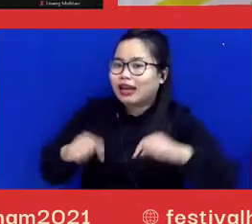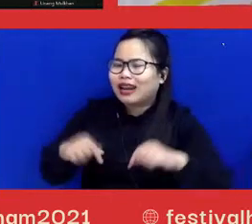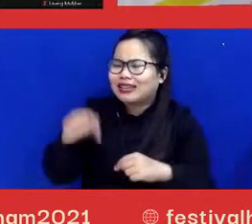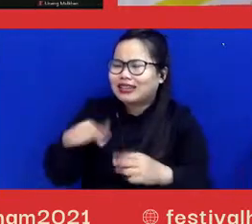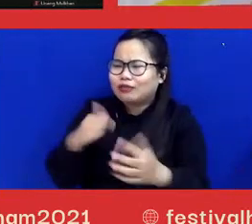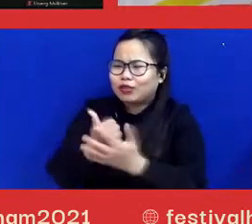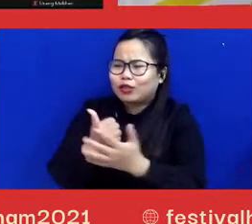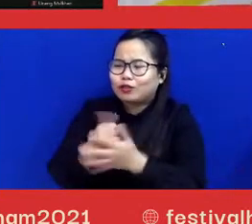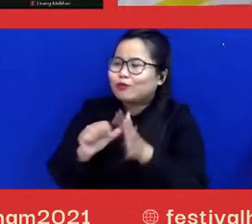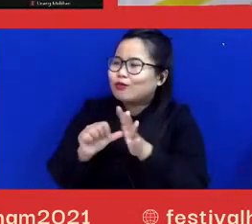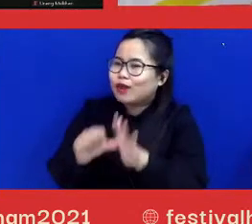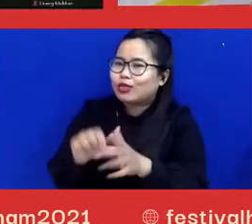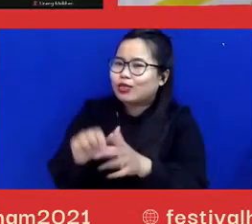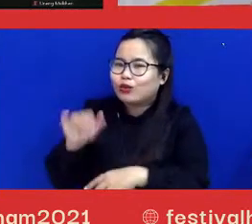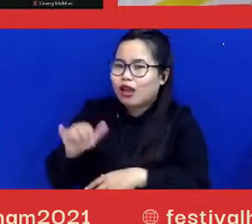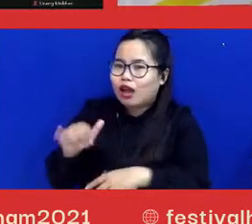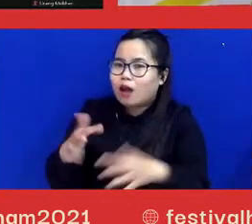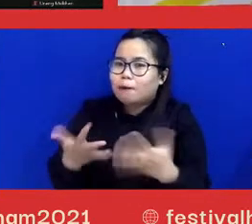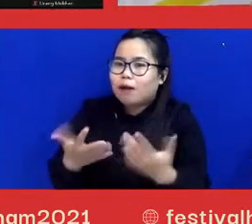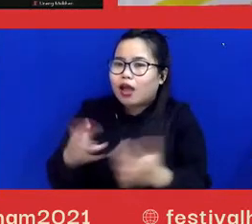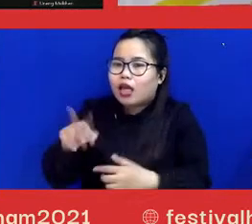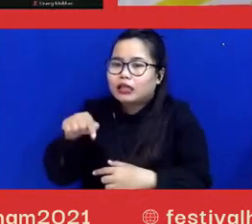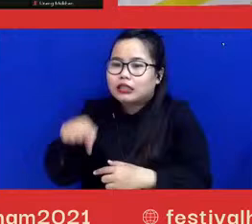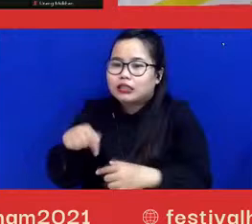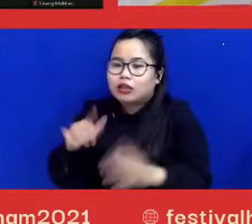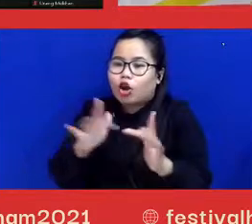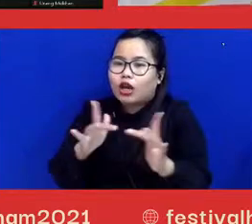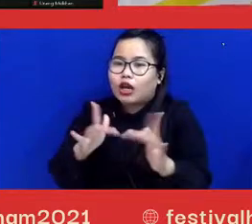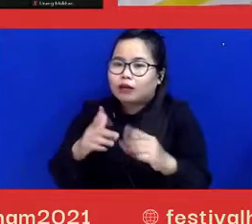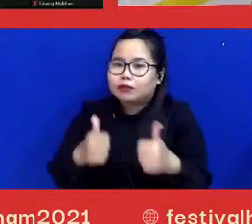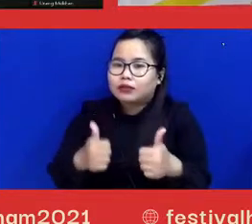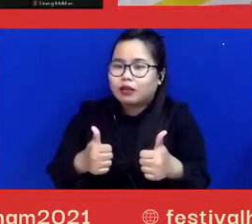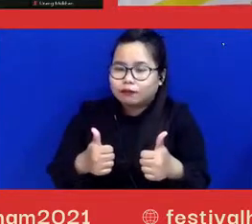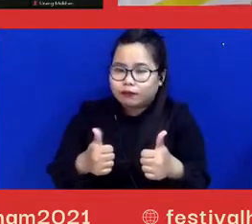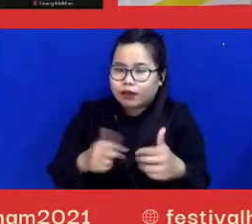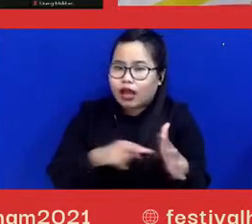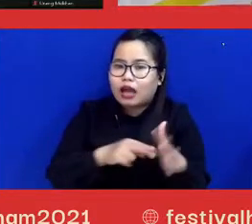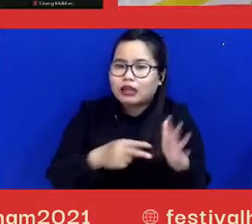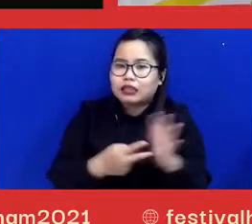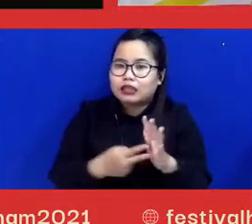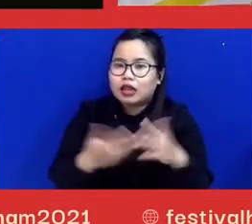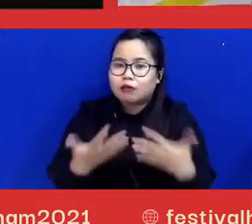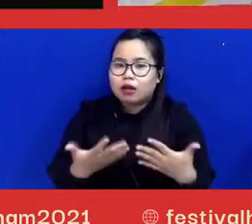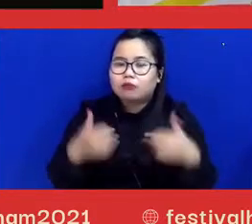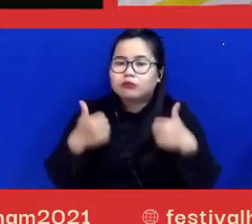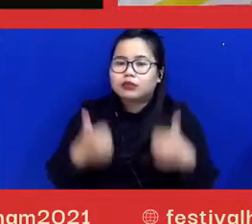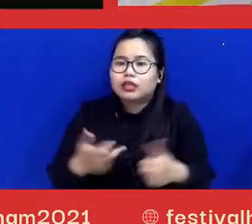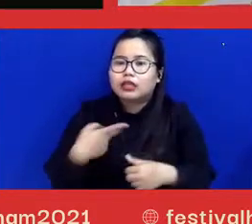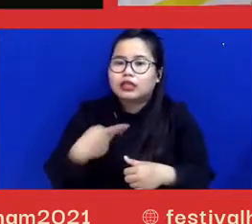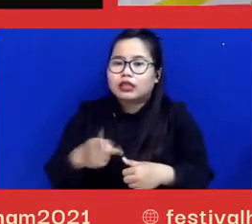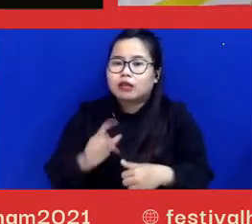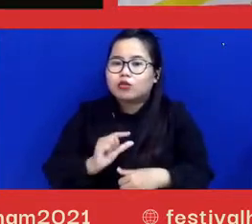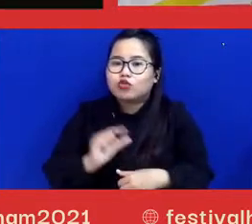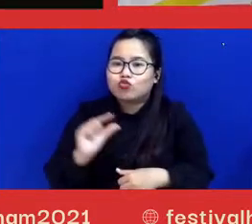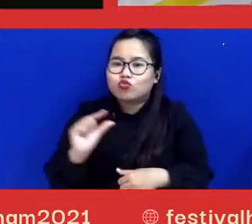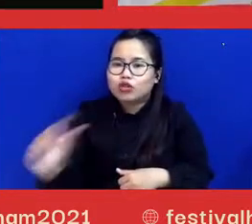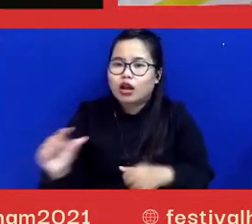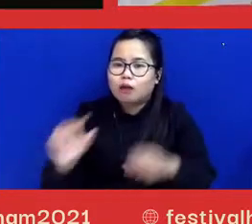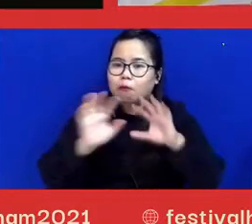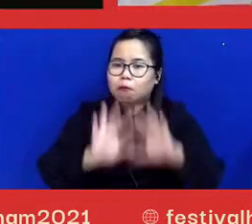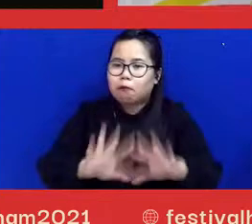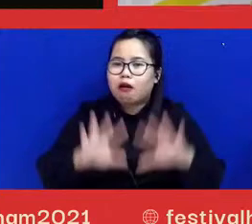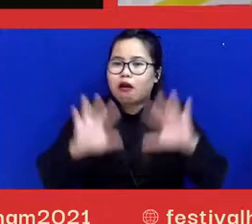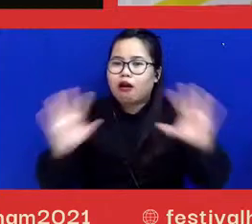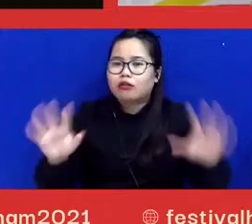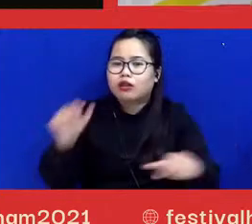membantu ya, apalagi bisa online artinya bisa di kita bisa mengundang lebih banyak